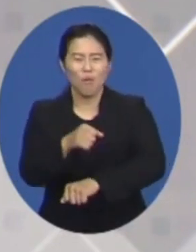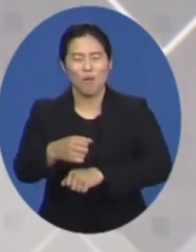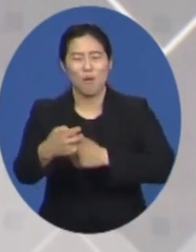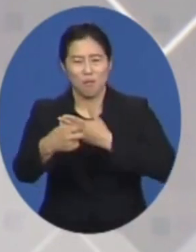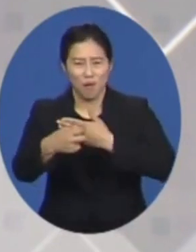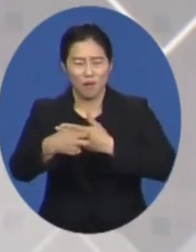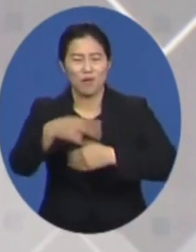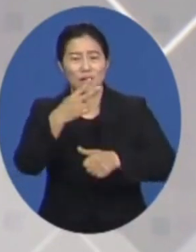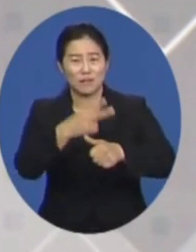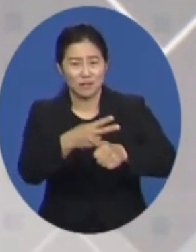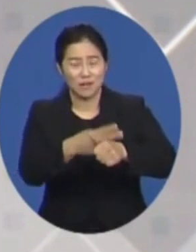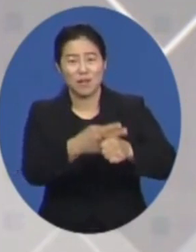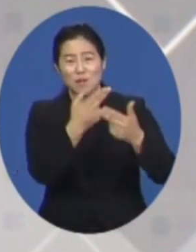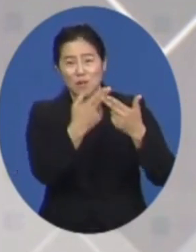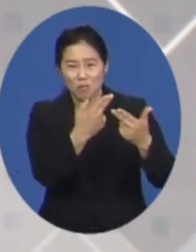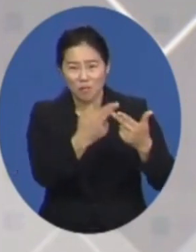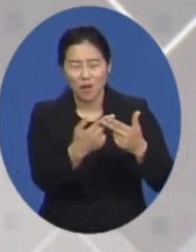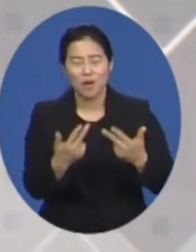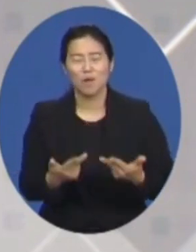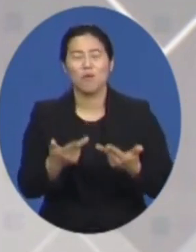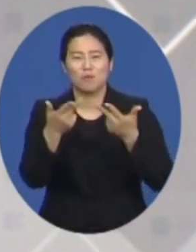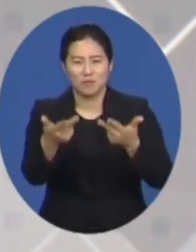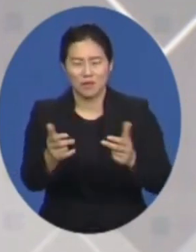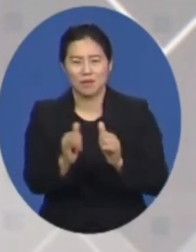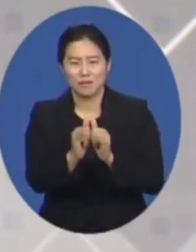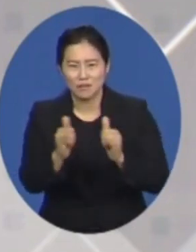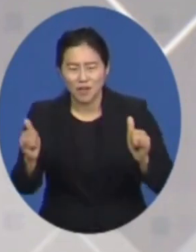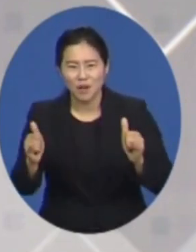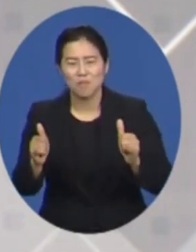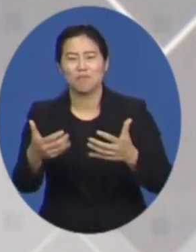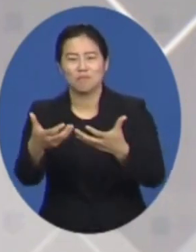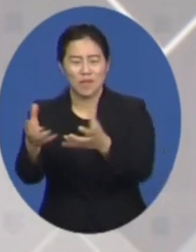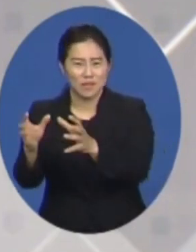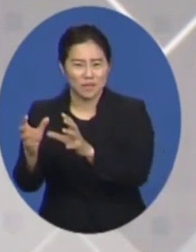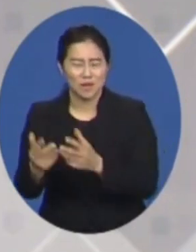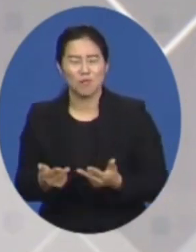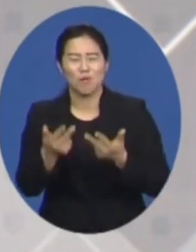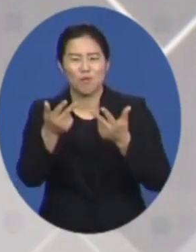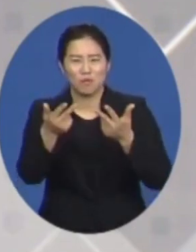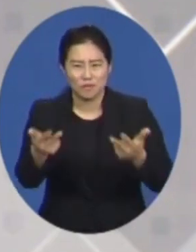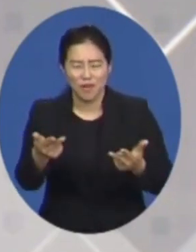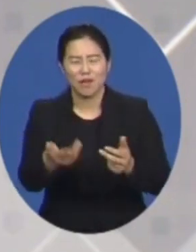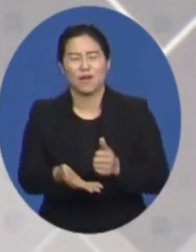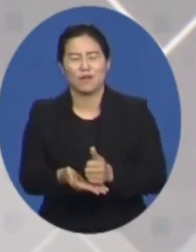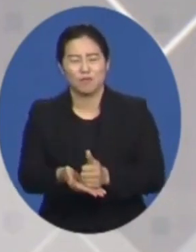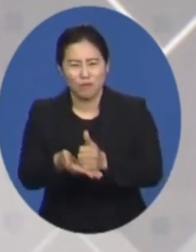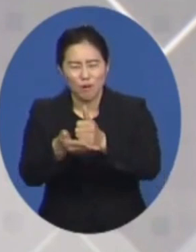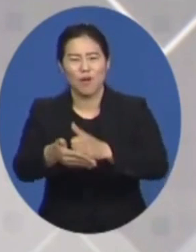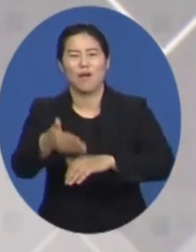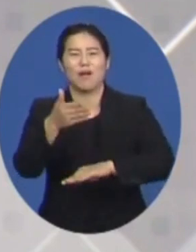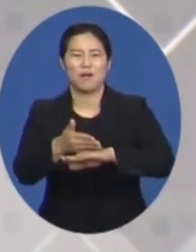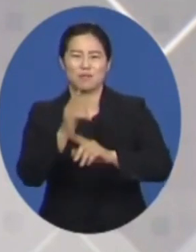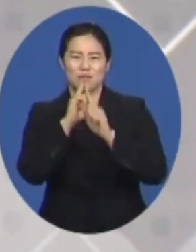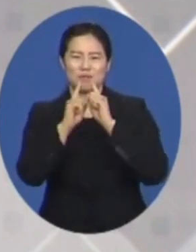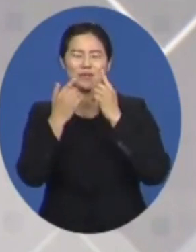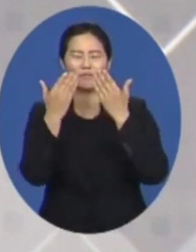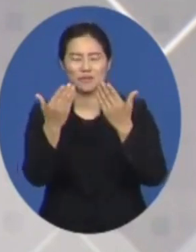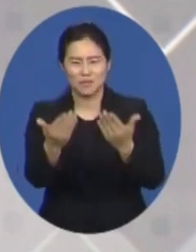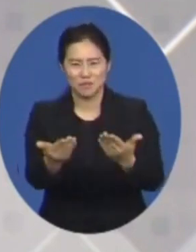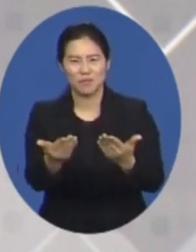있는 의사협회와 자원봉사자와 여러 비가 자체 봉사의 존경하는 잡자 에 말씀을